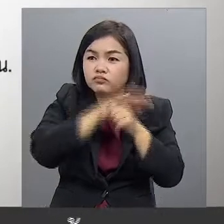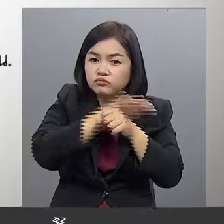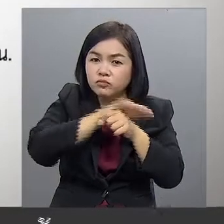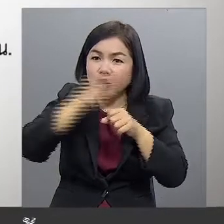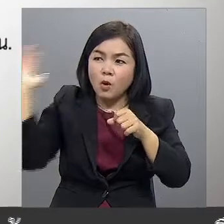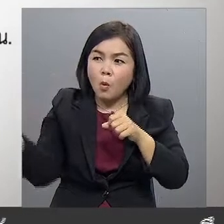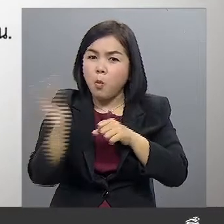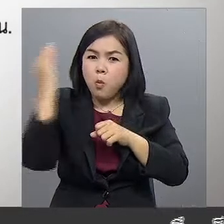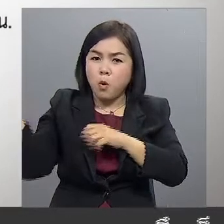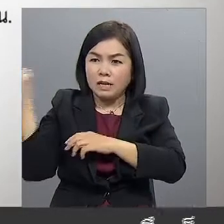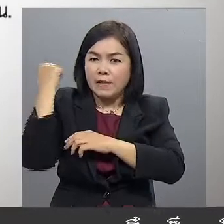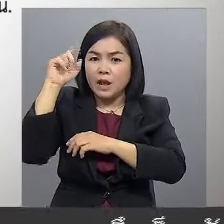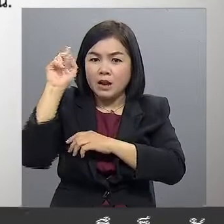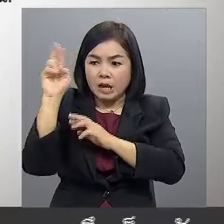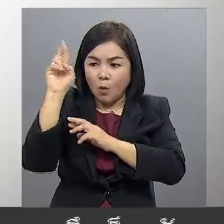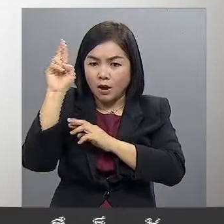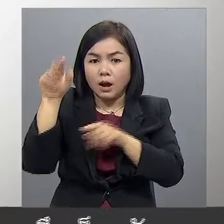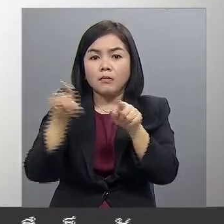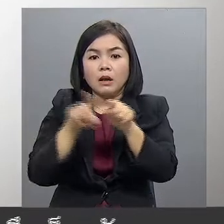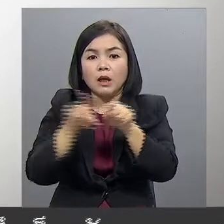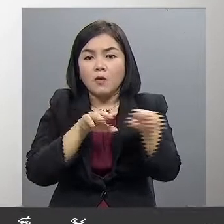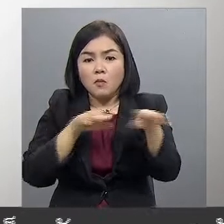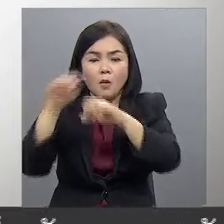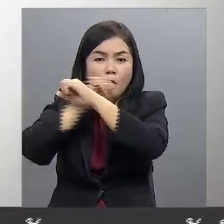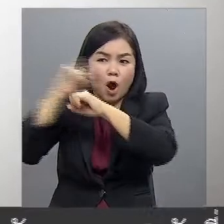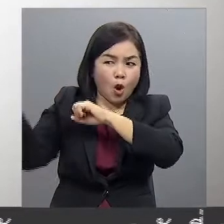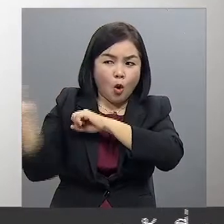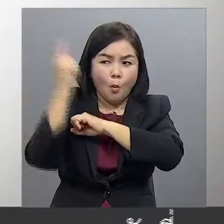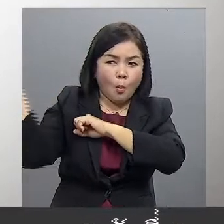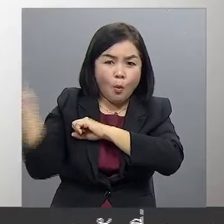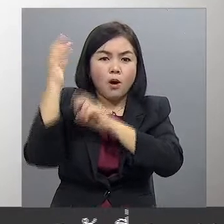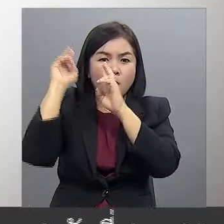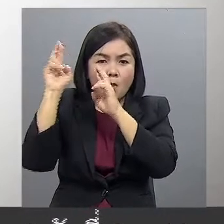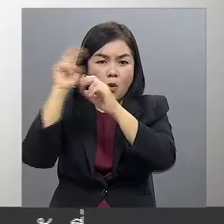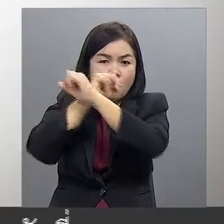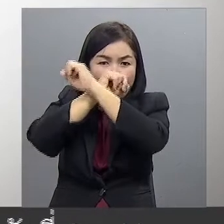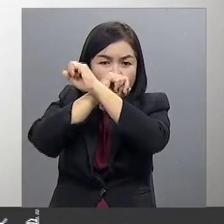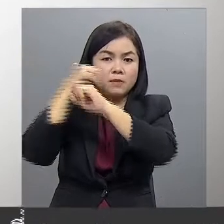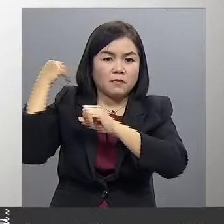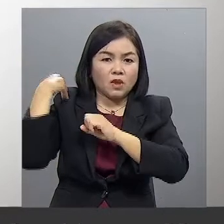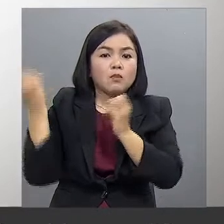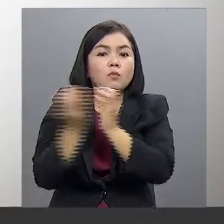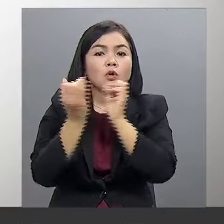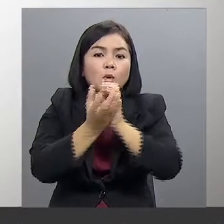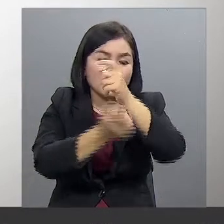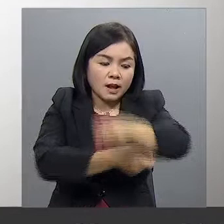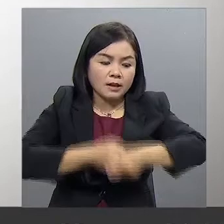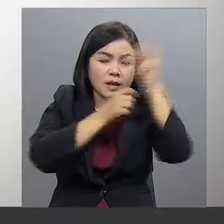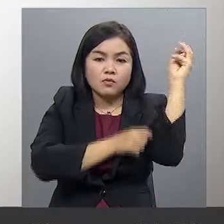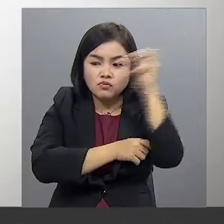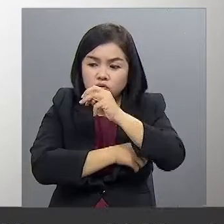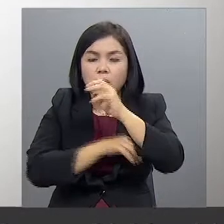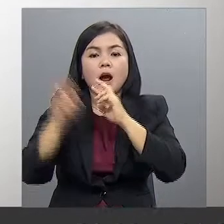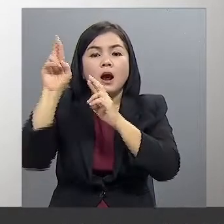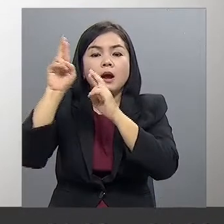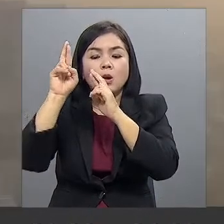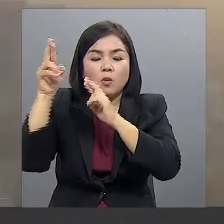ให้เกษตรกรณประเวณดักลาวเตรีมการป้องการและระวังความเศยหายที่จะเกิดขึ้นต่ผลผลิทางการเกษตเอาไ้ด้วยส่นสถาน